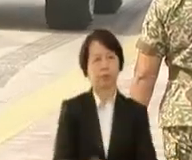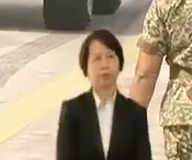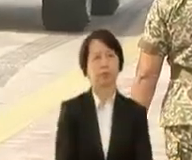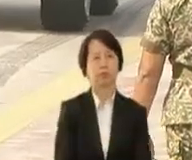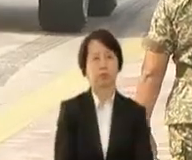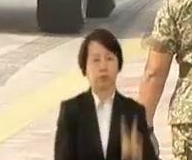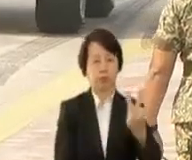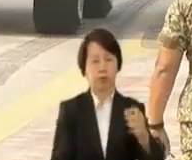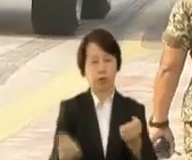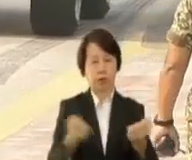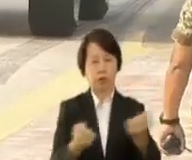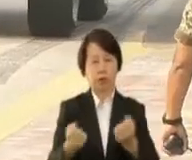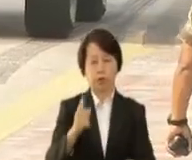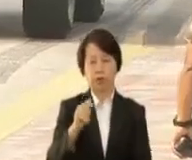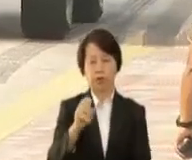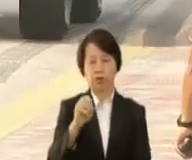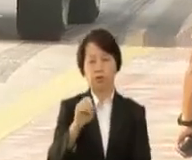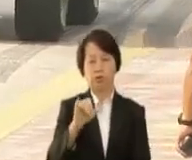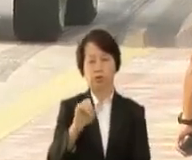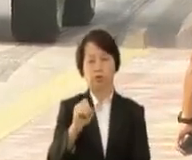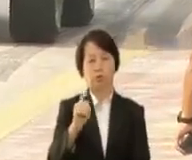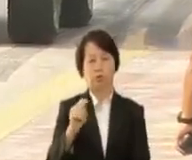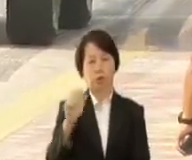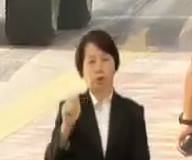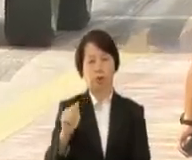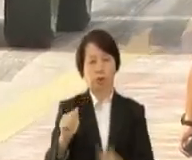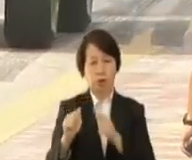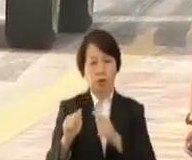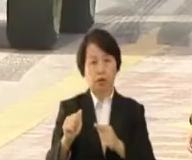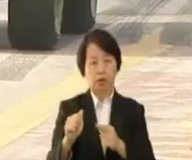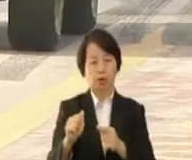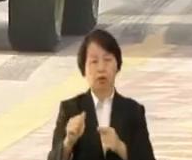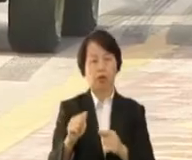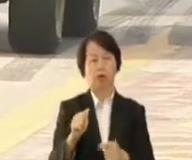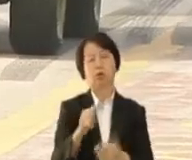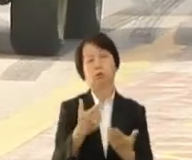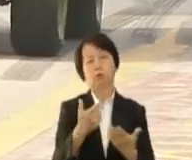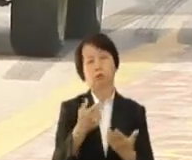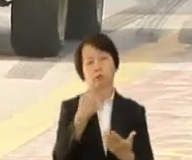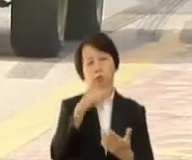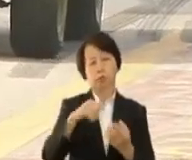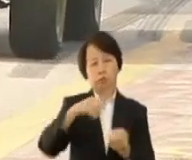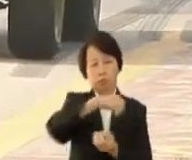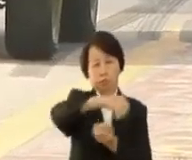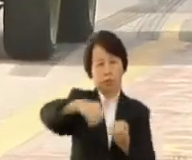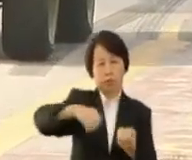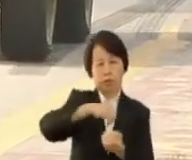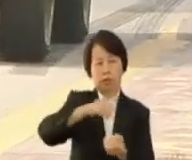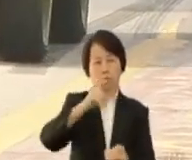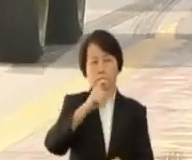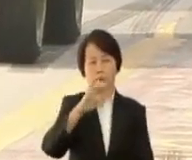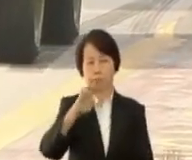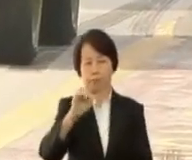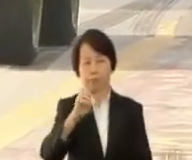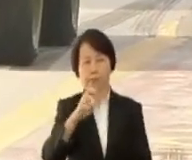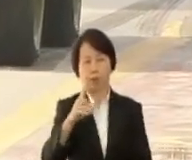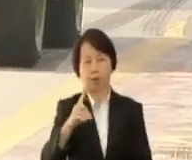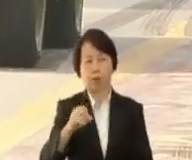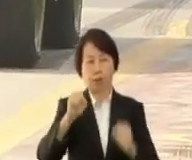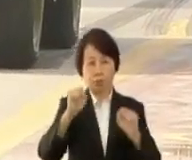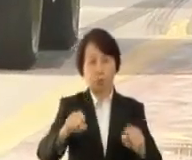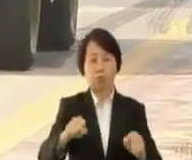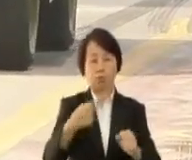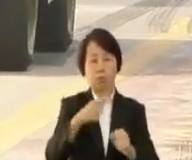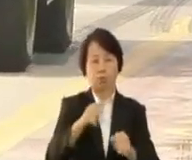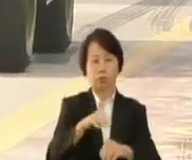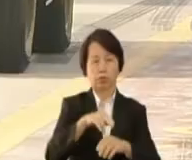2 buah kenderaan Toyota X-Band yang merupakan terminal komunikasi satelit X-Band. Ianya berupaya